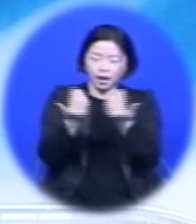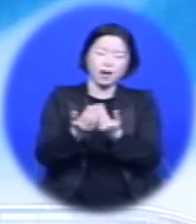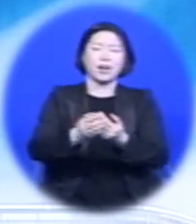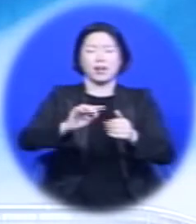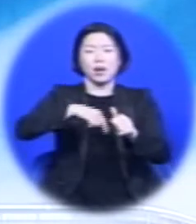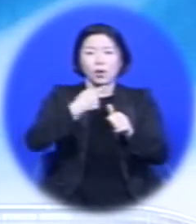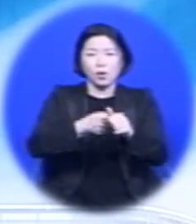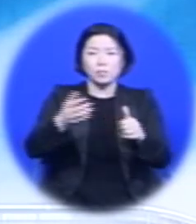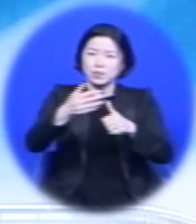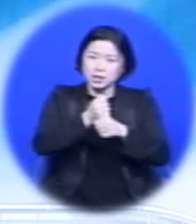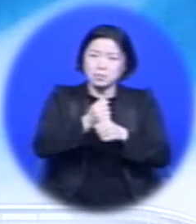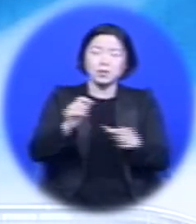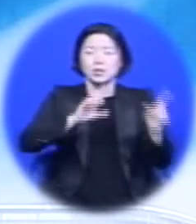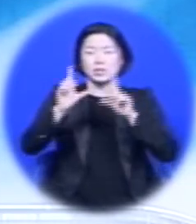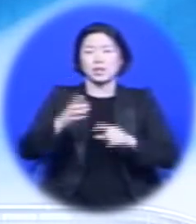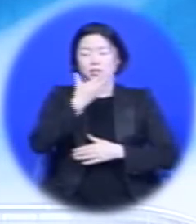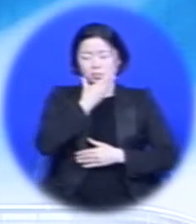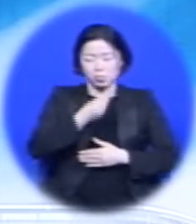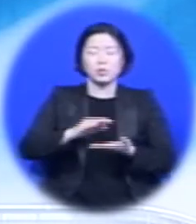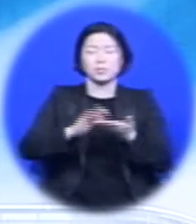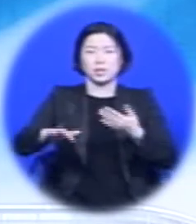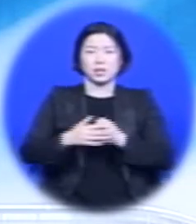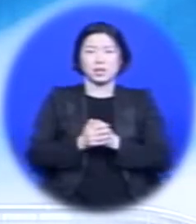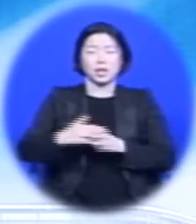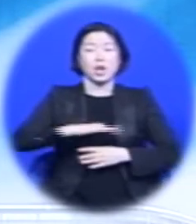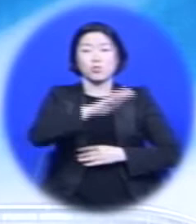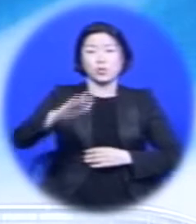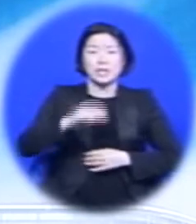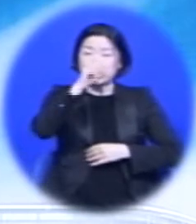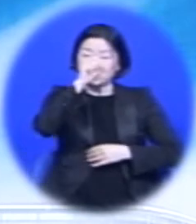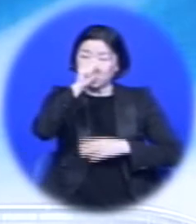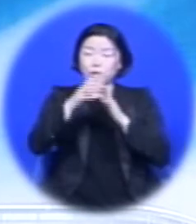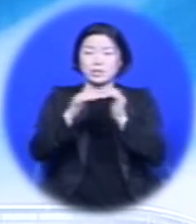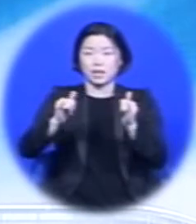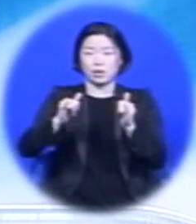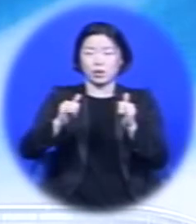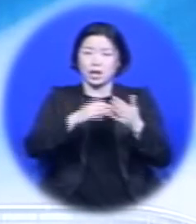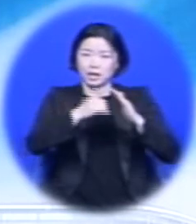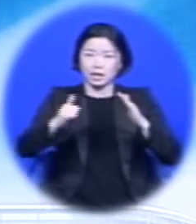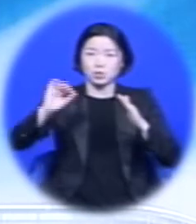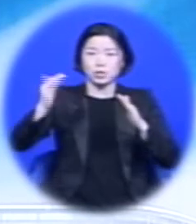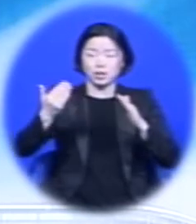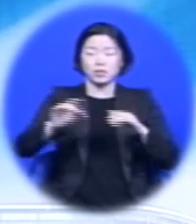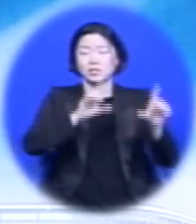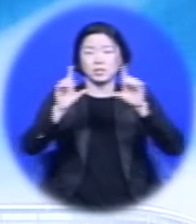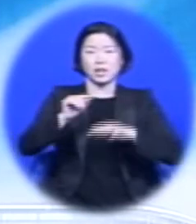게 복입니다. 여러분, 우리는 좋은 사람하고 가족이 되어서 사는 거 아닙니다.